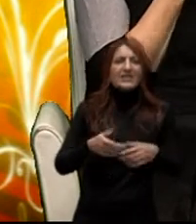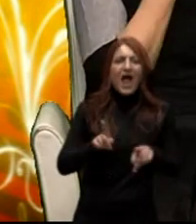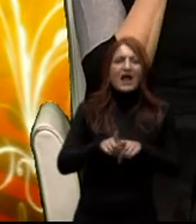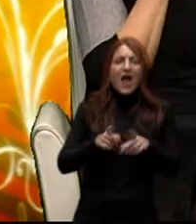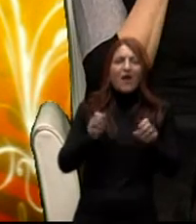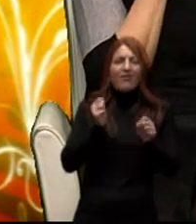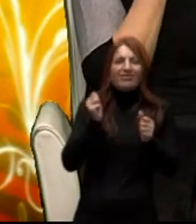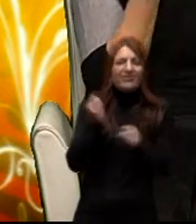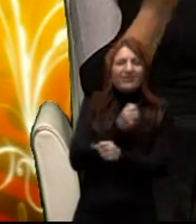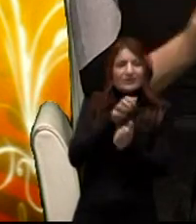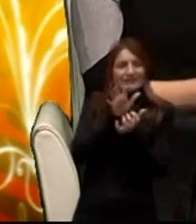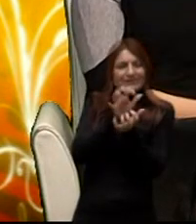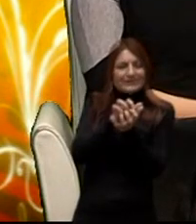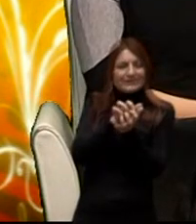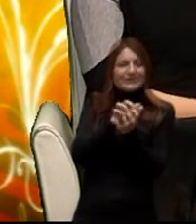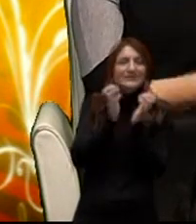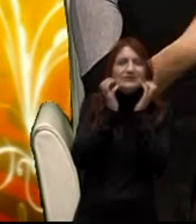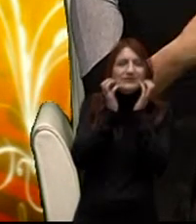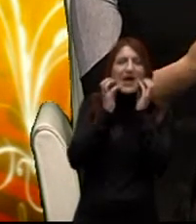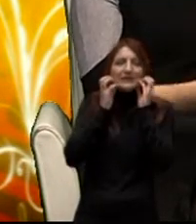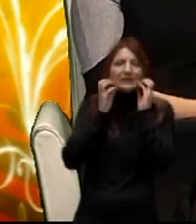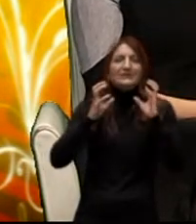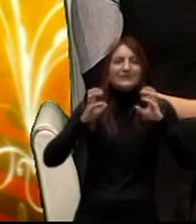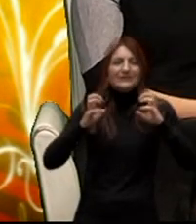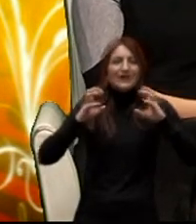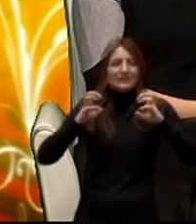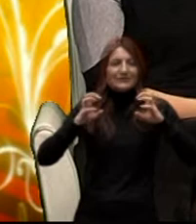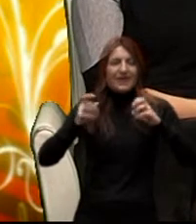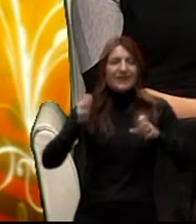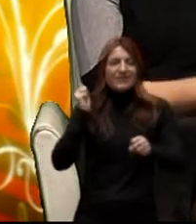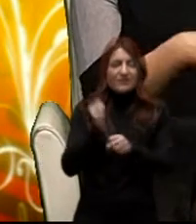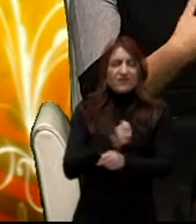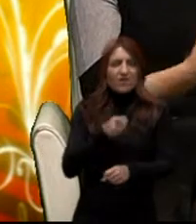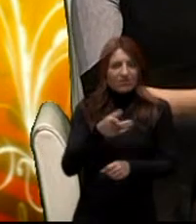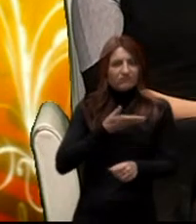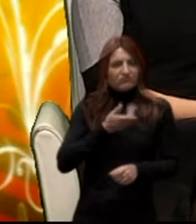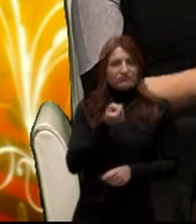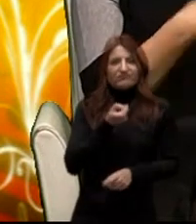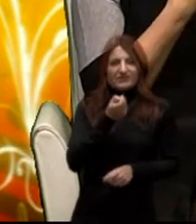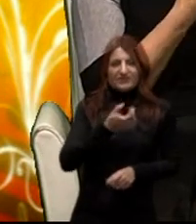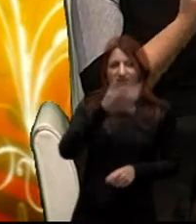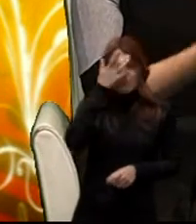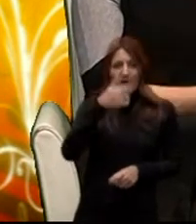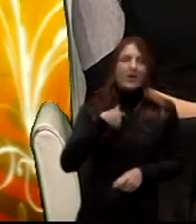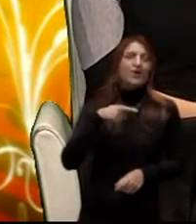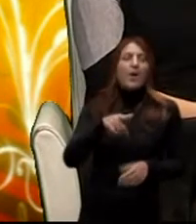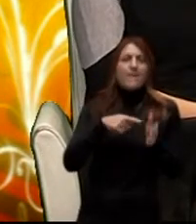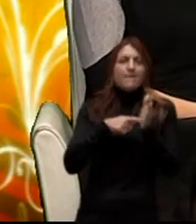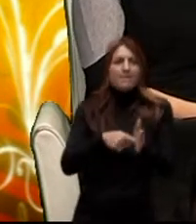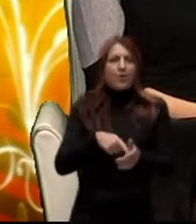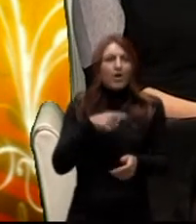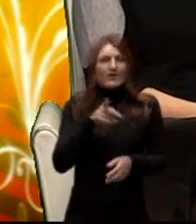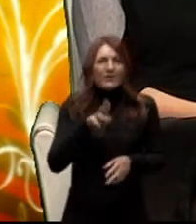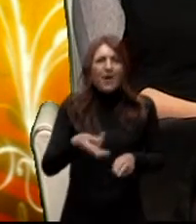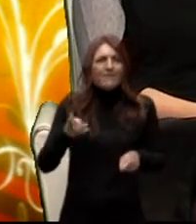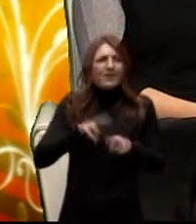tu vilicu, napinju to. I onda kad vi pokažete toj osobi na primjeru, pokažete zapravo da ona ima